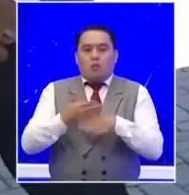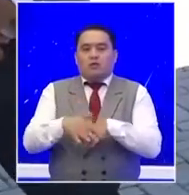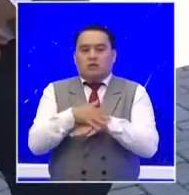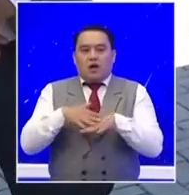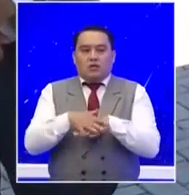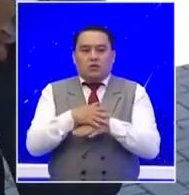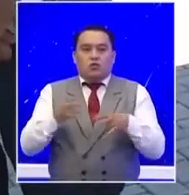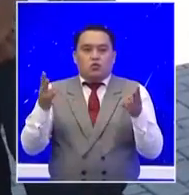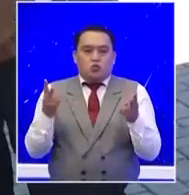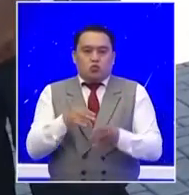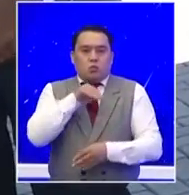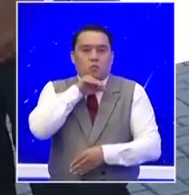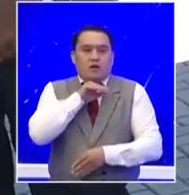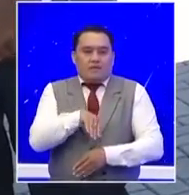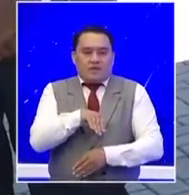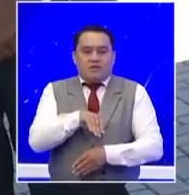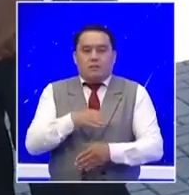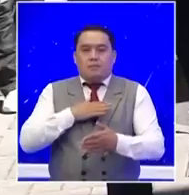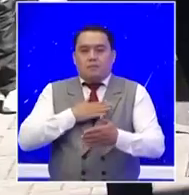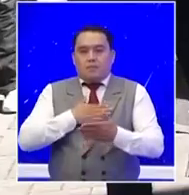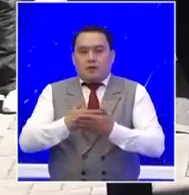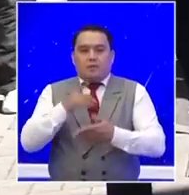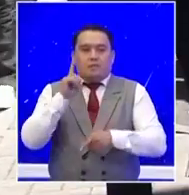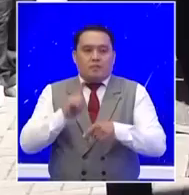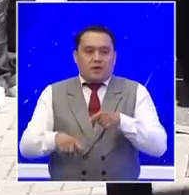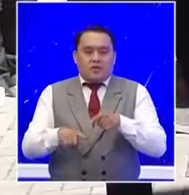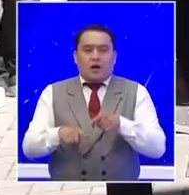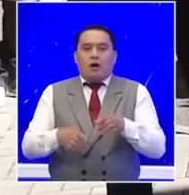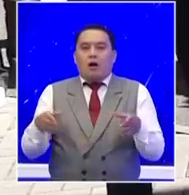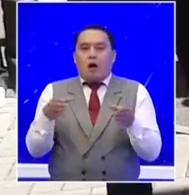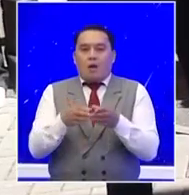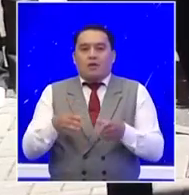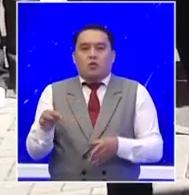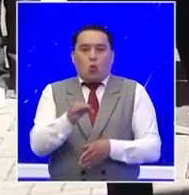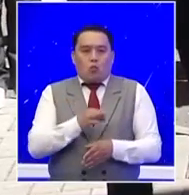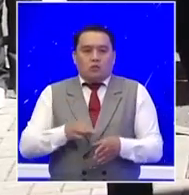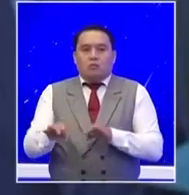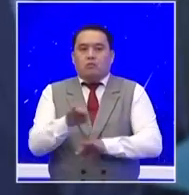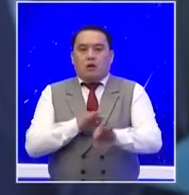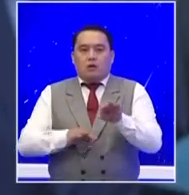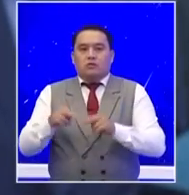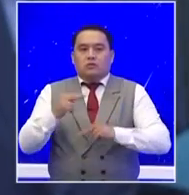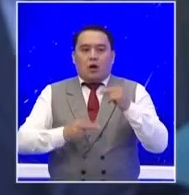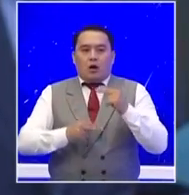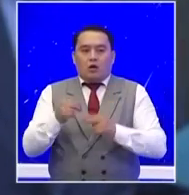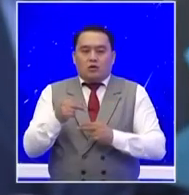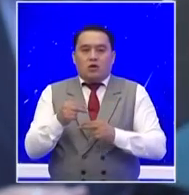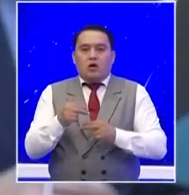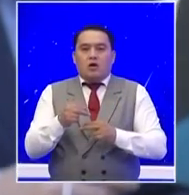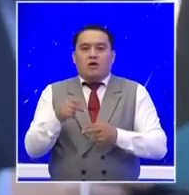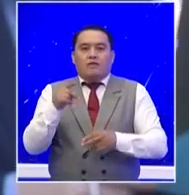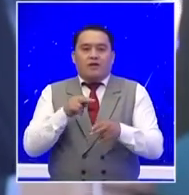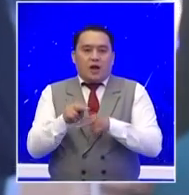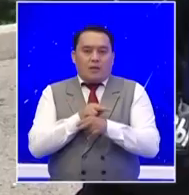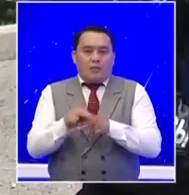должна быть как никогда профессиональной и мобильной. Одна из лидирующих компаний области в проектировании, строительстве, модернизации и в